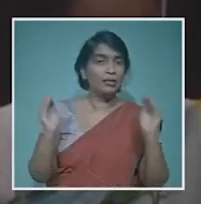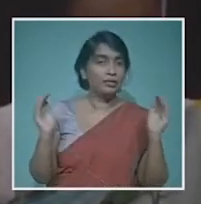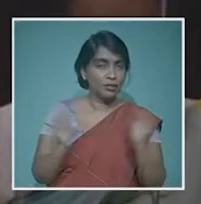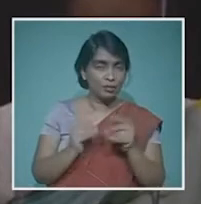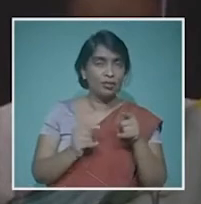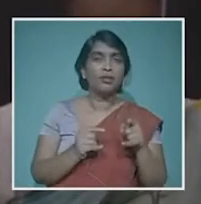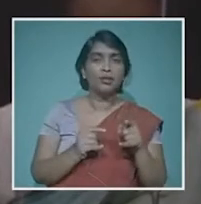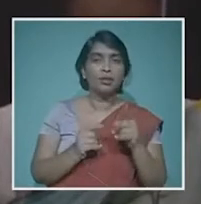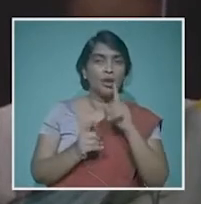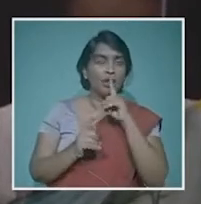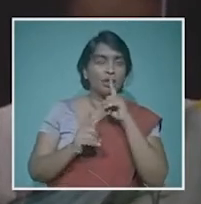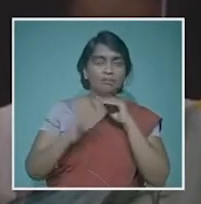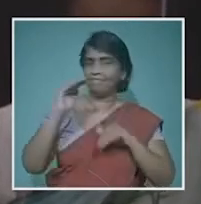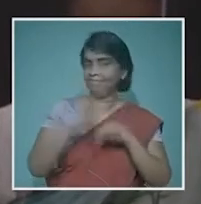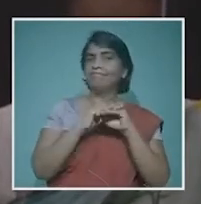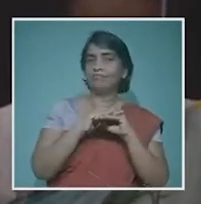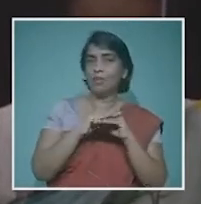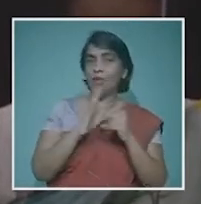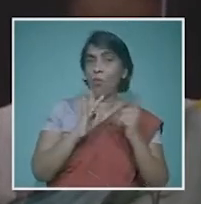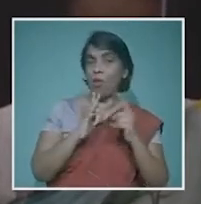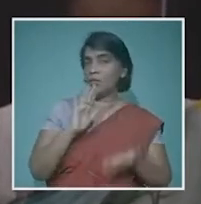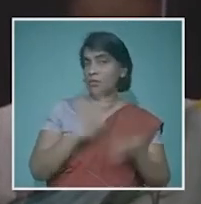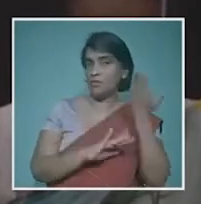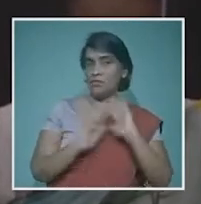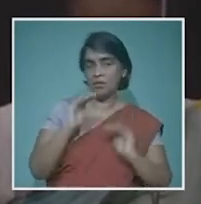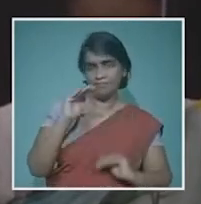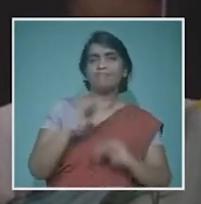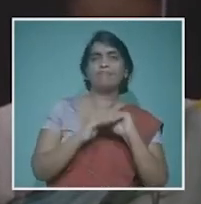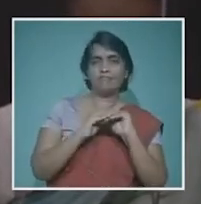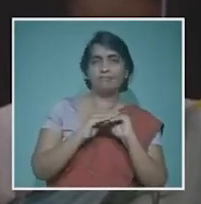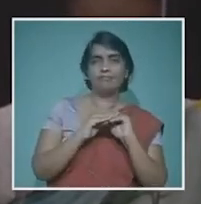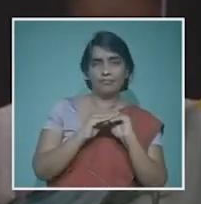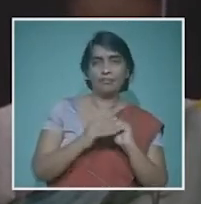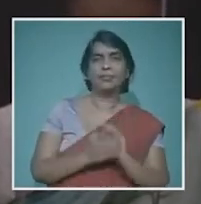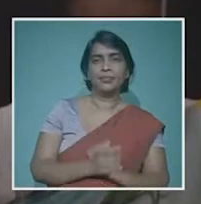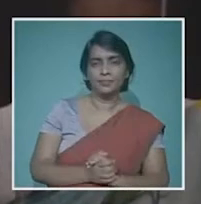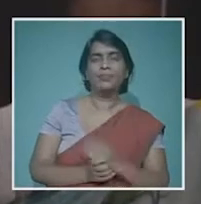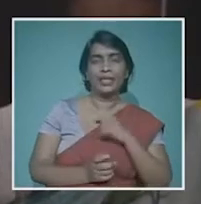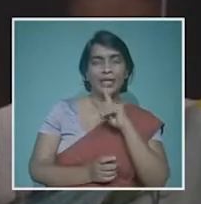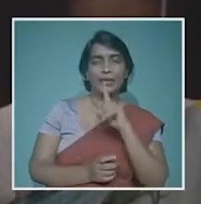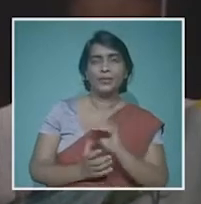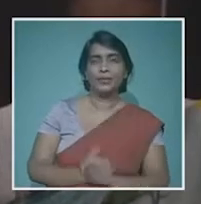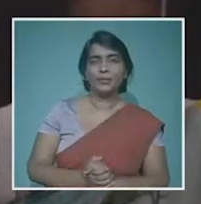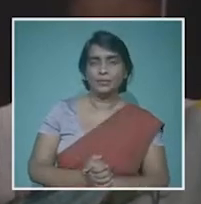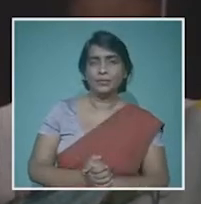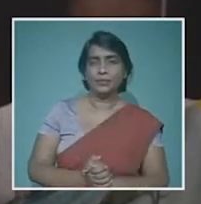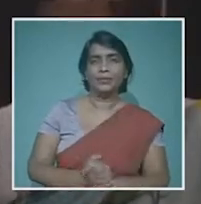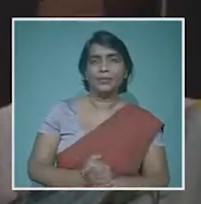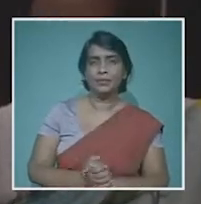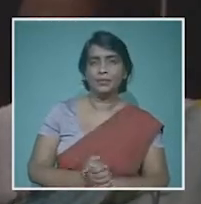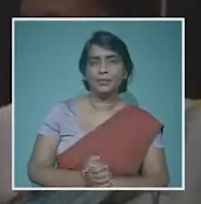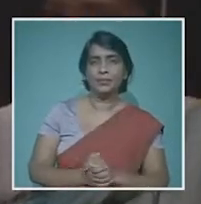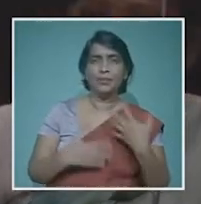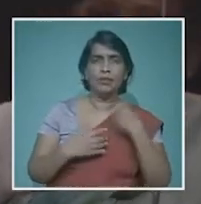ණයවලට අපි දැම්මා කැප් එක මෙච්චරයි යන්න පුළුවන් උපරිම පොලි ප්‍රමාණය ඉතින් එයා යන්න බෑ කියලා ඒක මම කිව්වේ මම ඒ